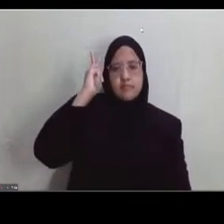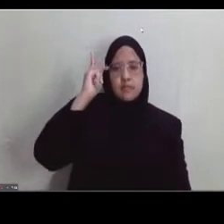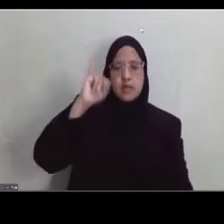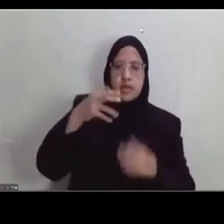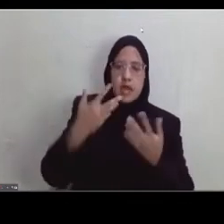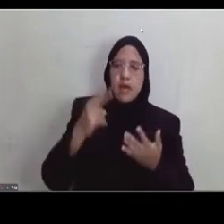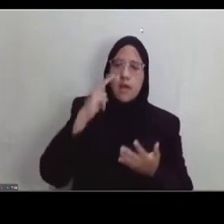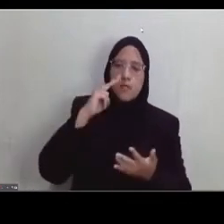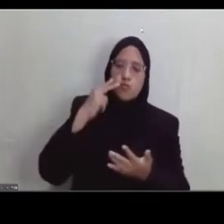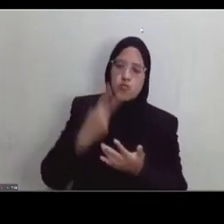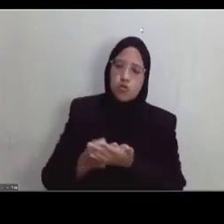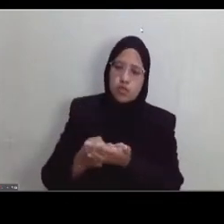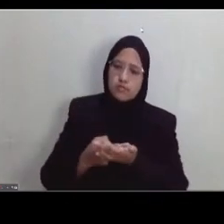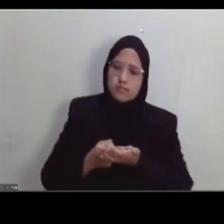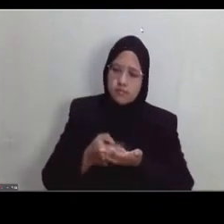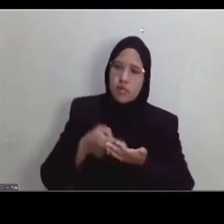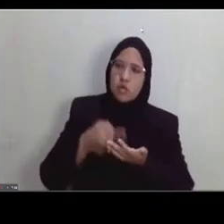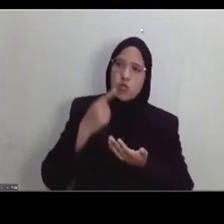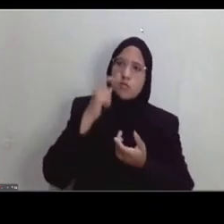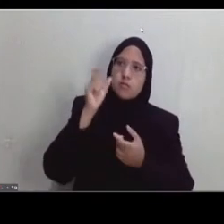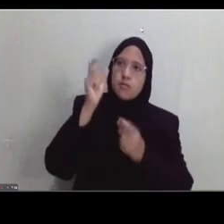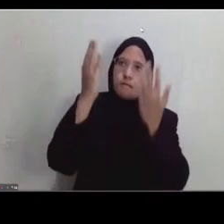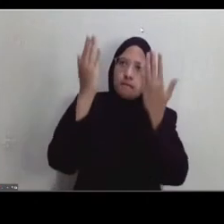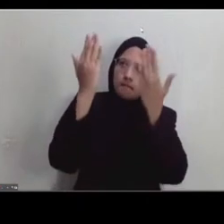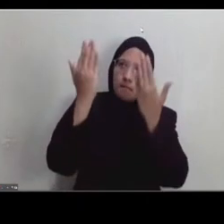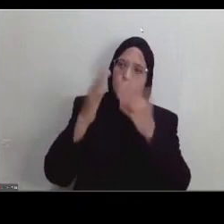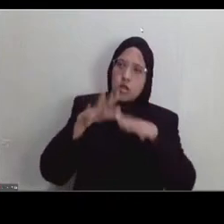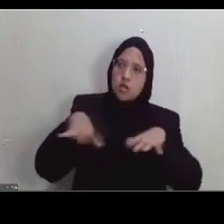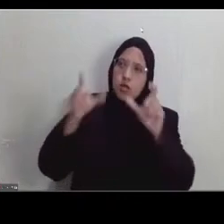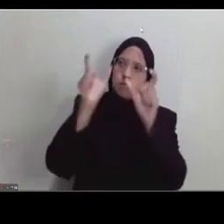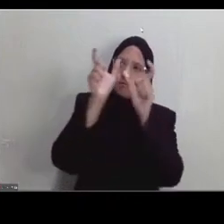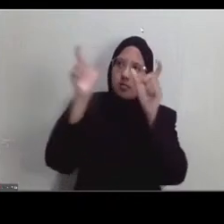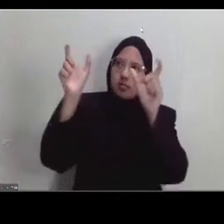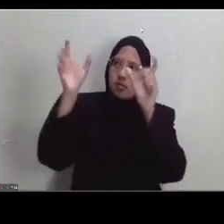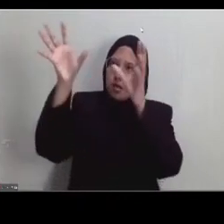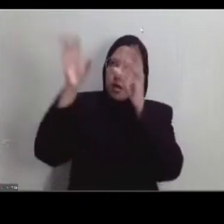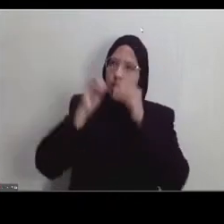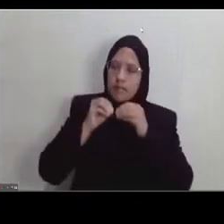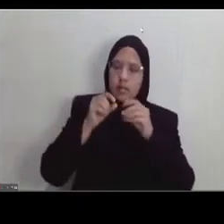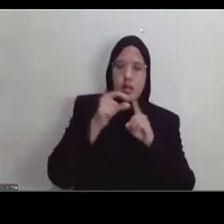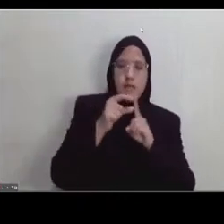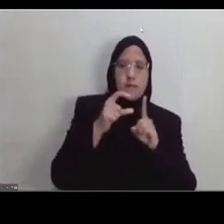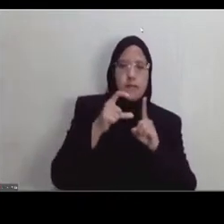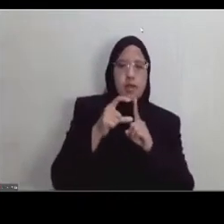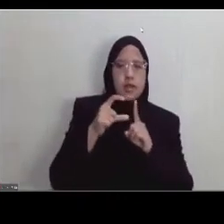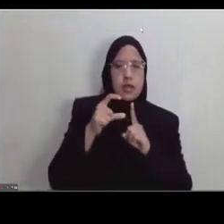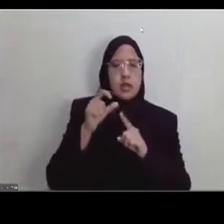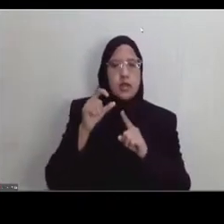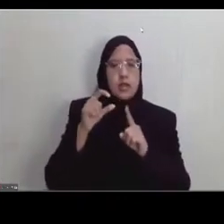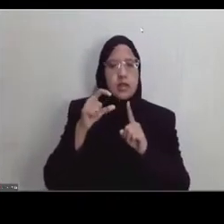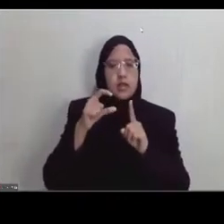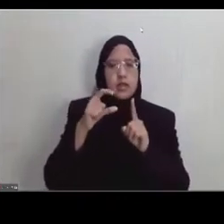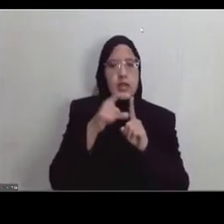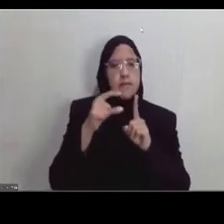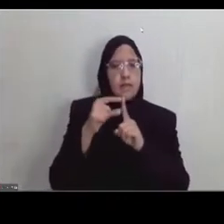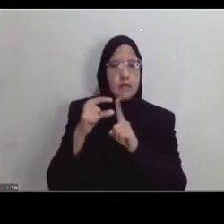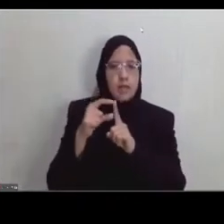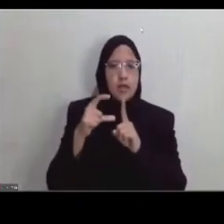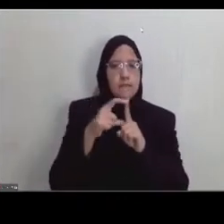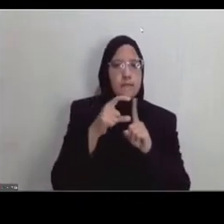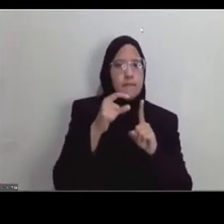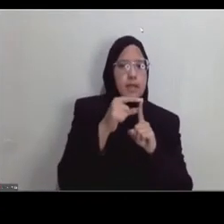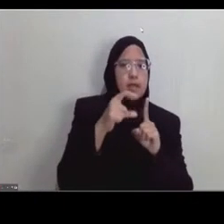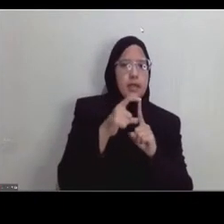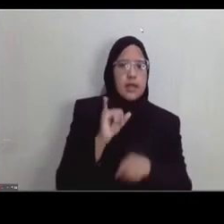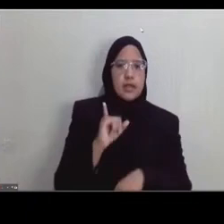ketua DPD DPP PDI Perjuangan provinsi Sumatera Barat yang menyebut Hakim terlapor sebagai salah satu